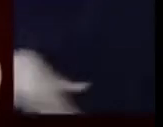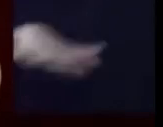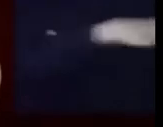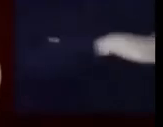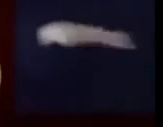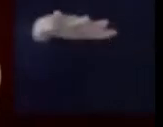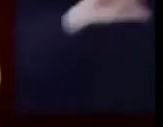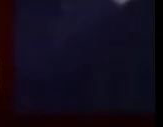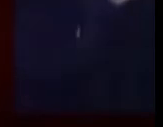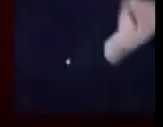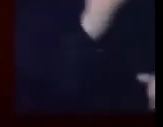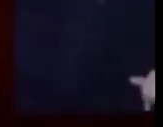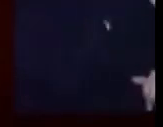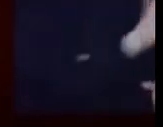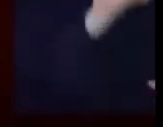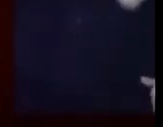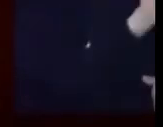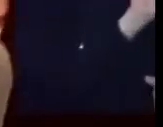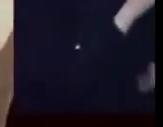stadio?